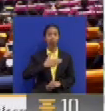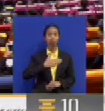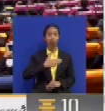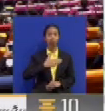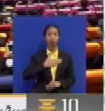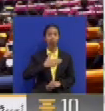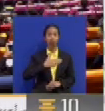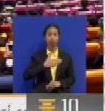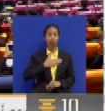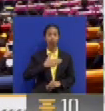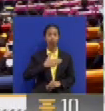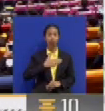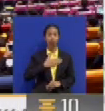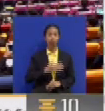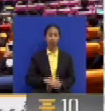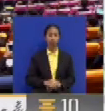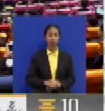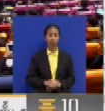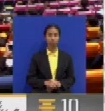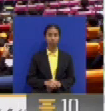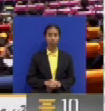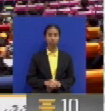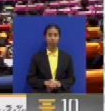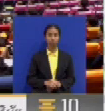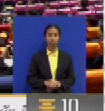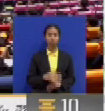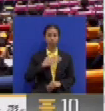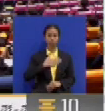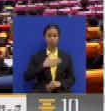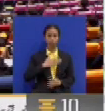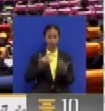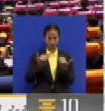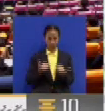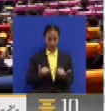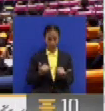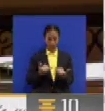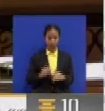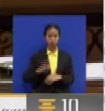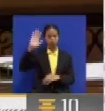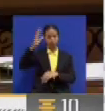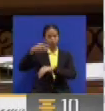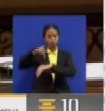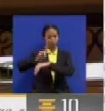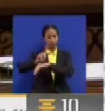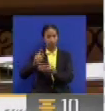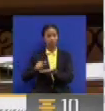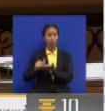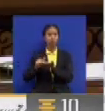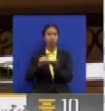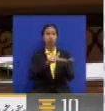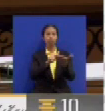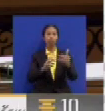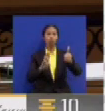พังประชาชนก็เลยปิดตายไม่มีโอกาสได้เป็นนายกถ้าลุงไม่เป็นที่เป็นต้นยกเว้นมาวิธีที่3คนในไม่ได้แล้วเอาคนนอกมาเงี้ยโหวตคน